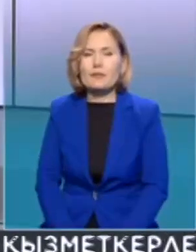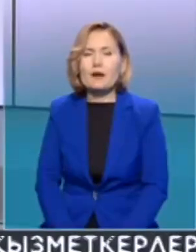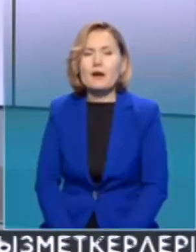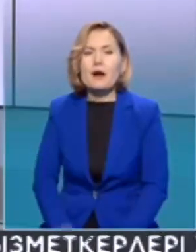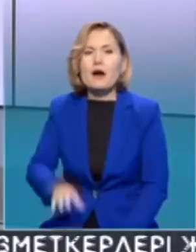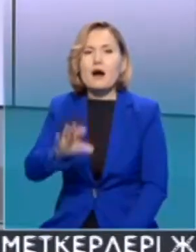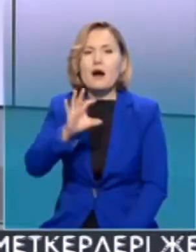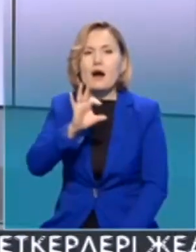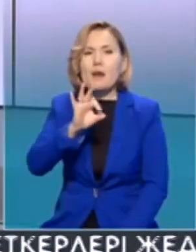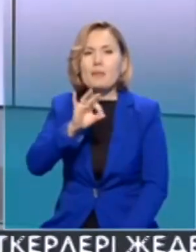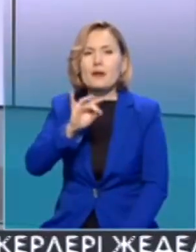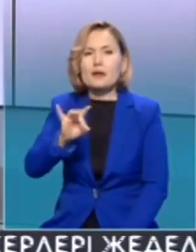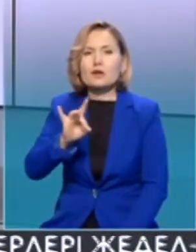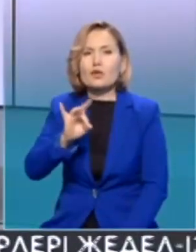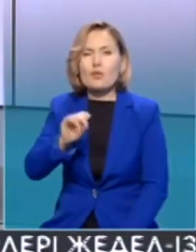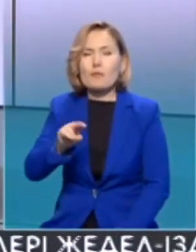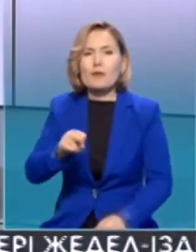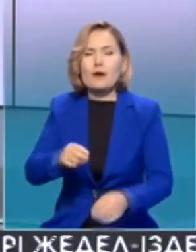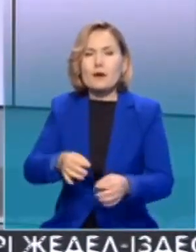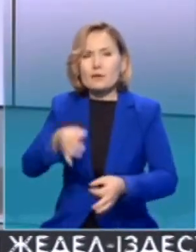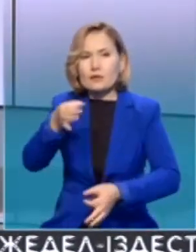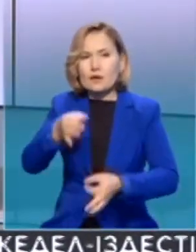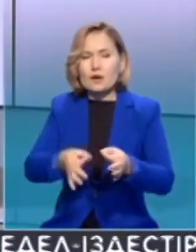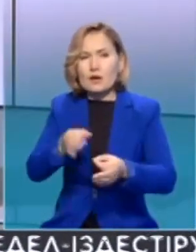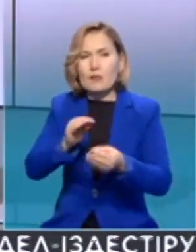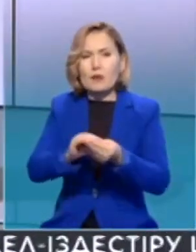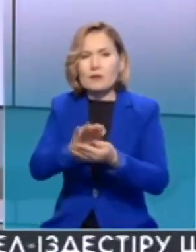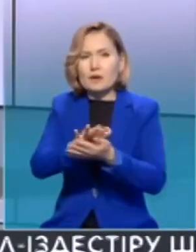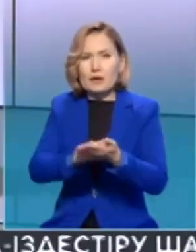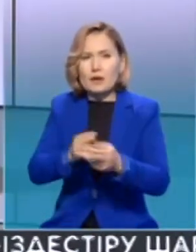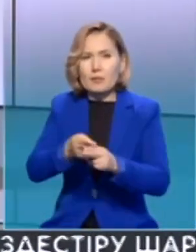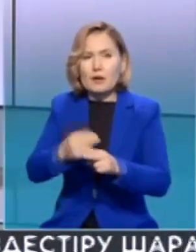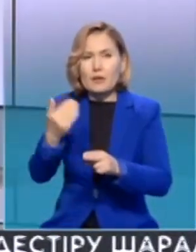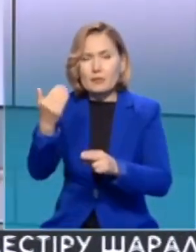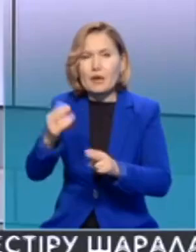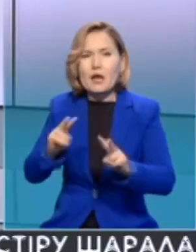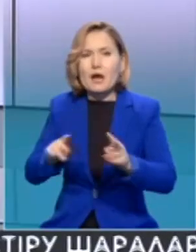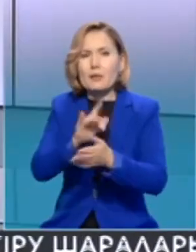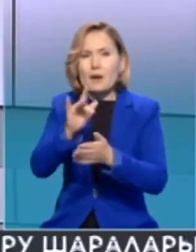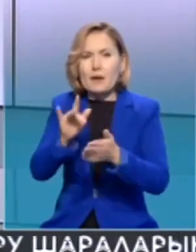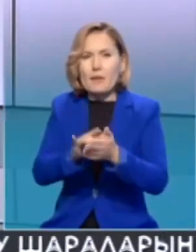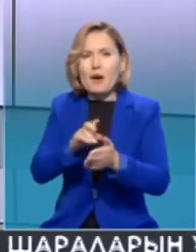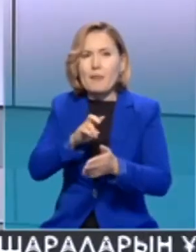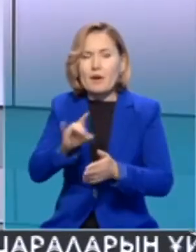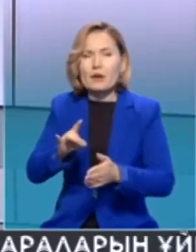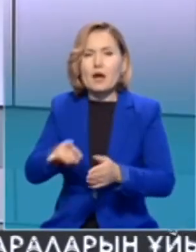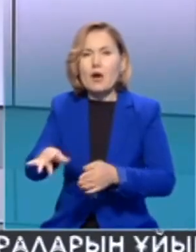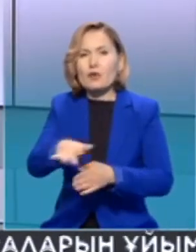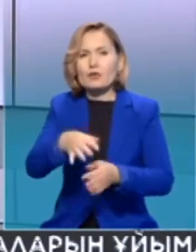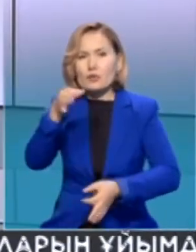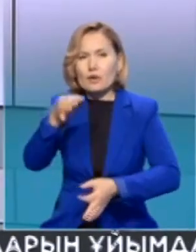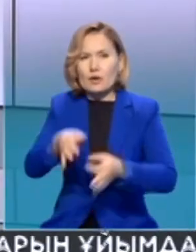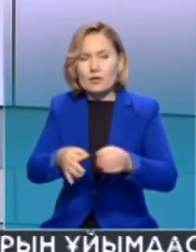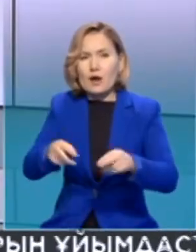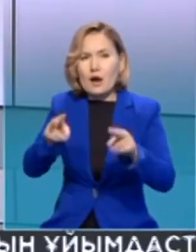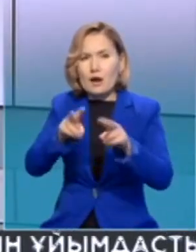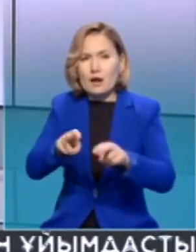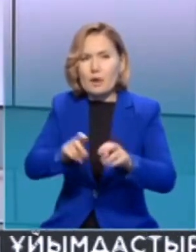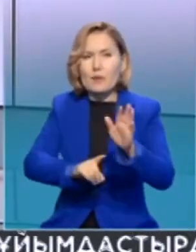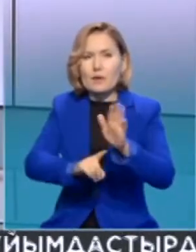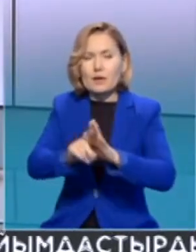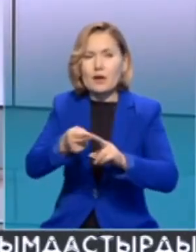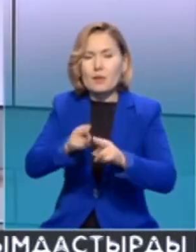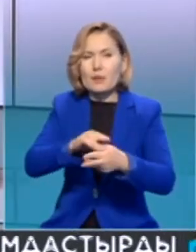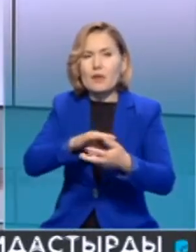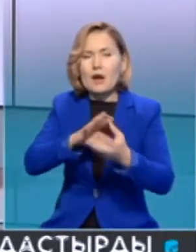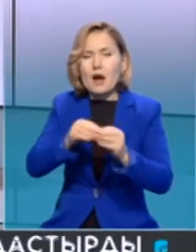Атышулы оператор Роб ісіне байланысты сот отырысы жалғасып жатыр. Оны елорданың Байқоңыр аудандық соты қарауда. Бұл